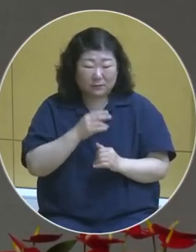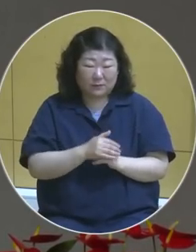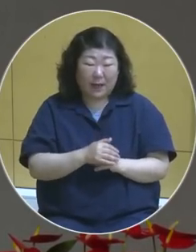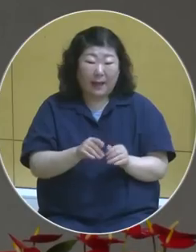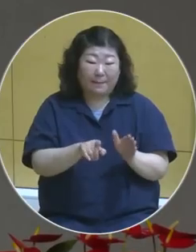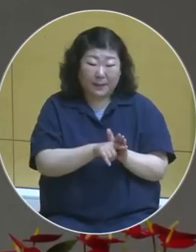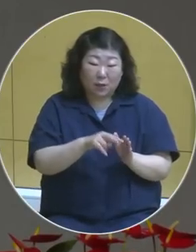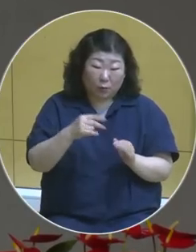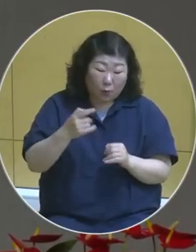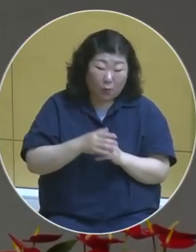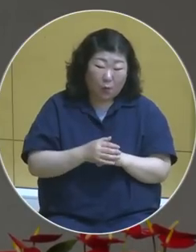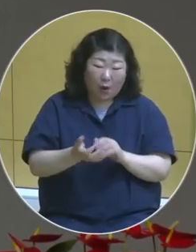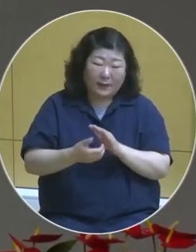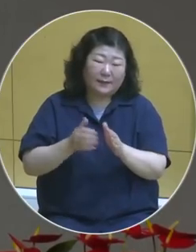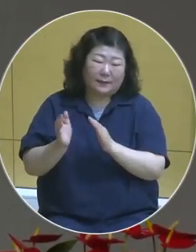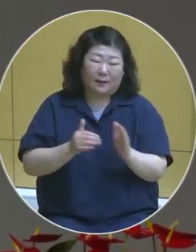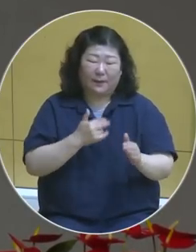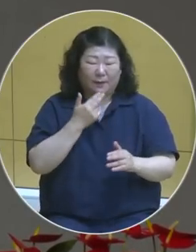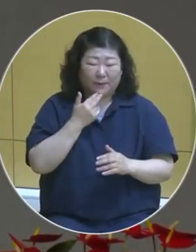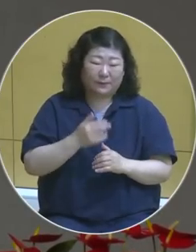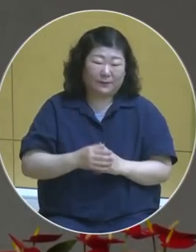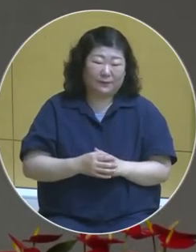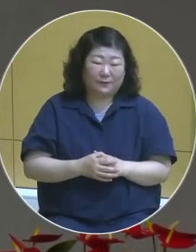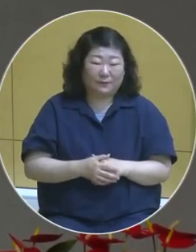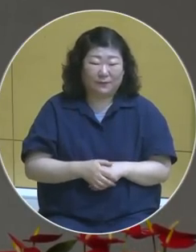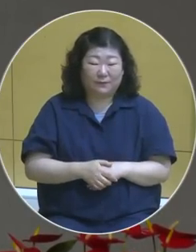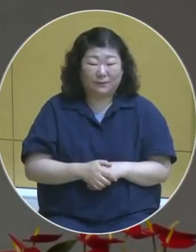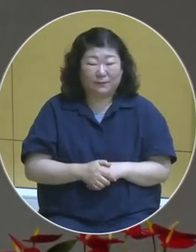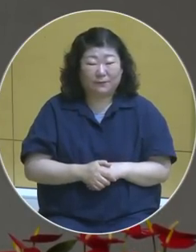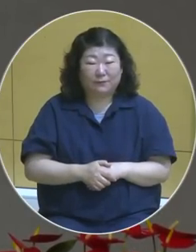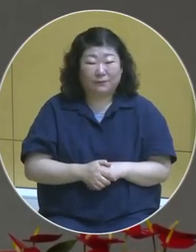할지라도 그것에 대비한 준비를 하지 못하는